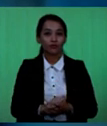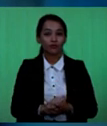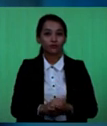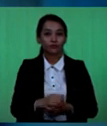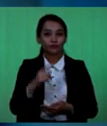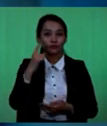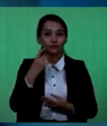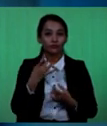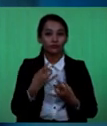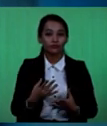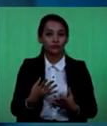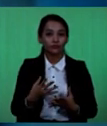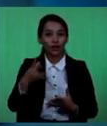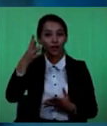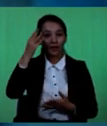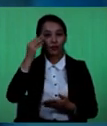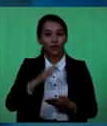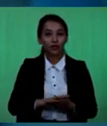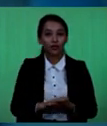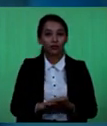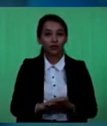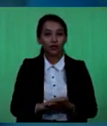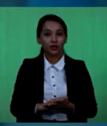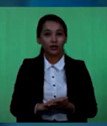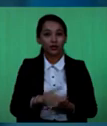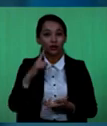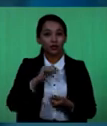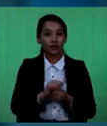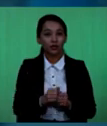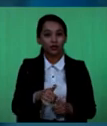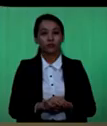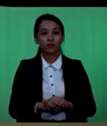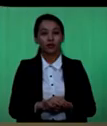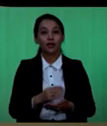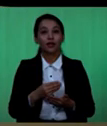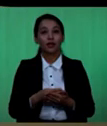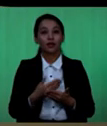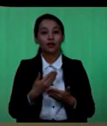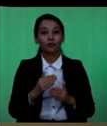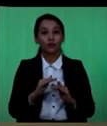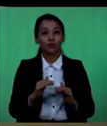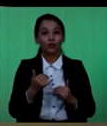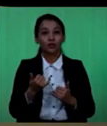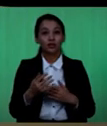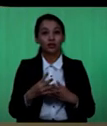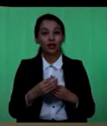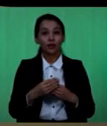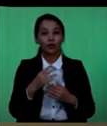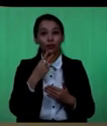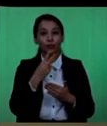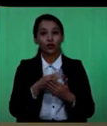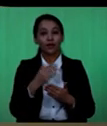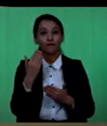Axborot yuzaki qabul qilinadi. Bitta ish bilan yuzaki shug'ullanish qiyinlashaveradi. Hozir bir sizlar bilan namoyish etilgan